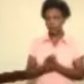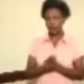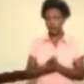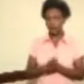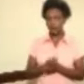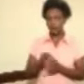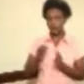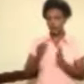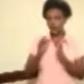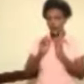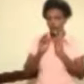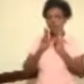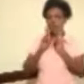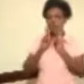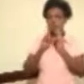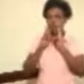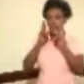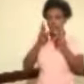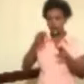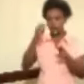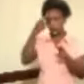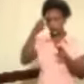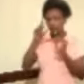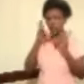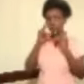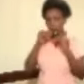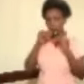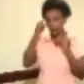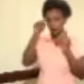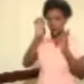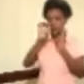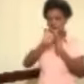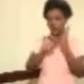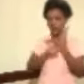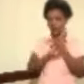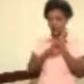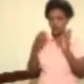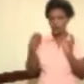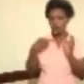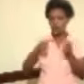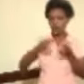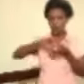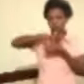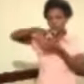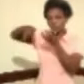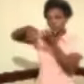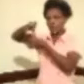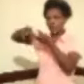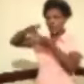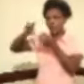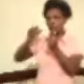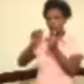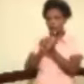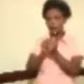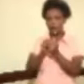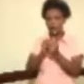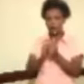bien, là, il y a parlé de l'État, en général, bon, confusion. Je confonds l'État avec